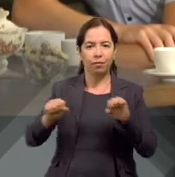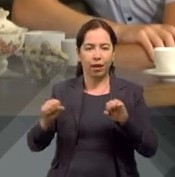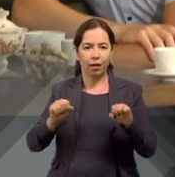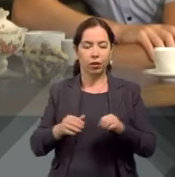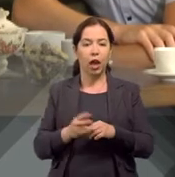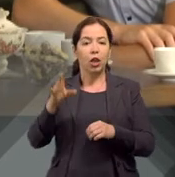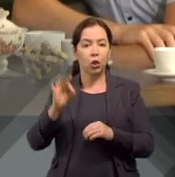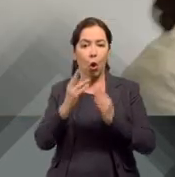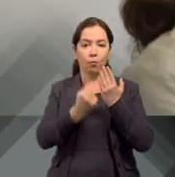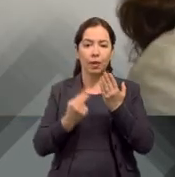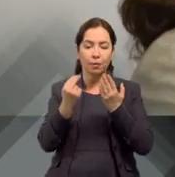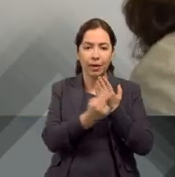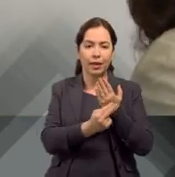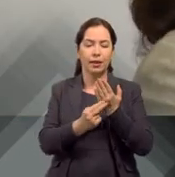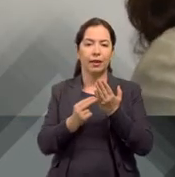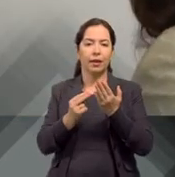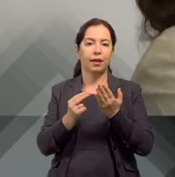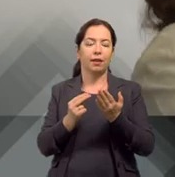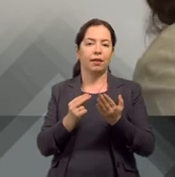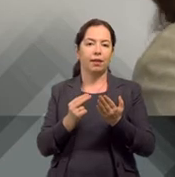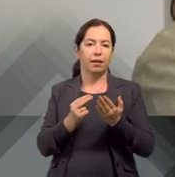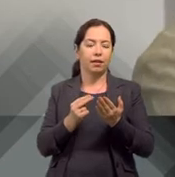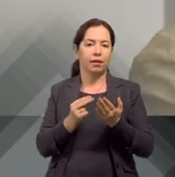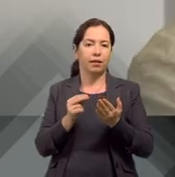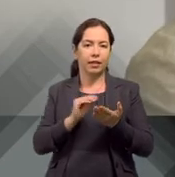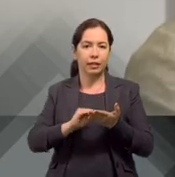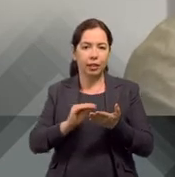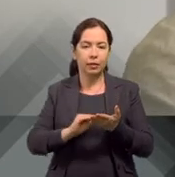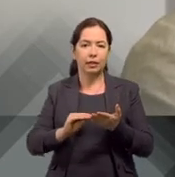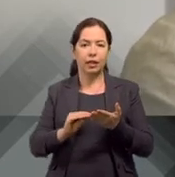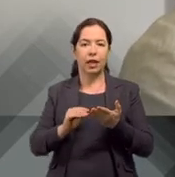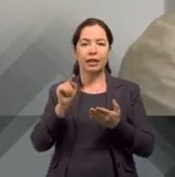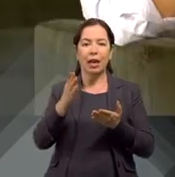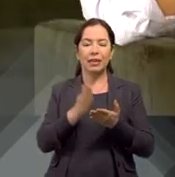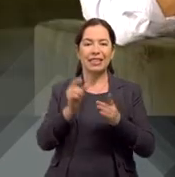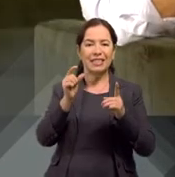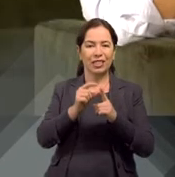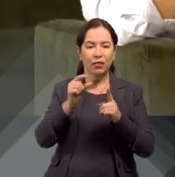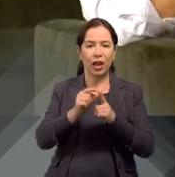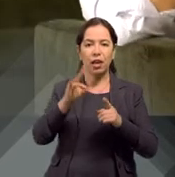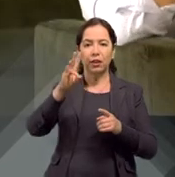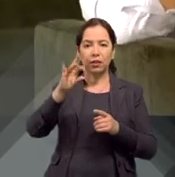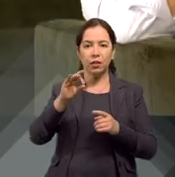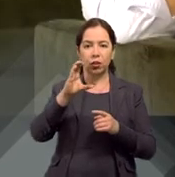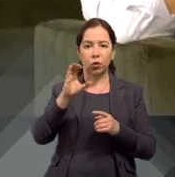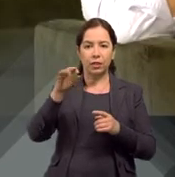Но в библейском тексте, это все знают, наверное, вы тоже, про глагол «носился». Потому что это ровно то, что